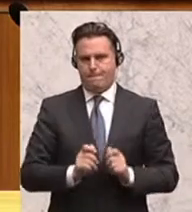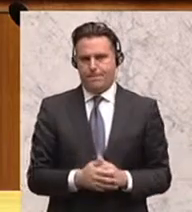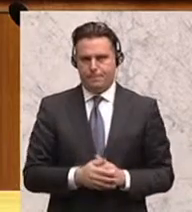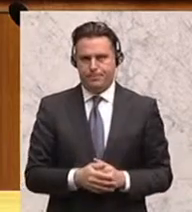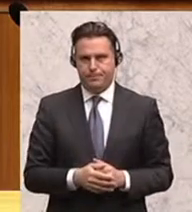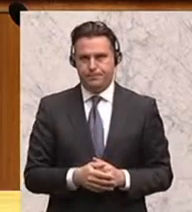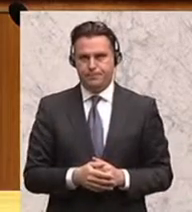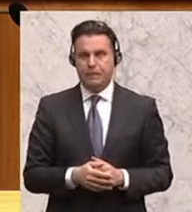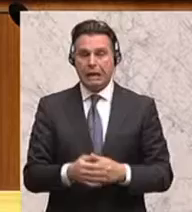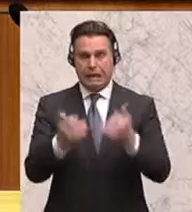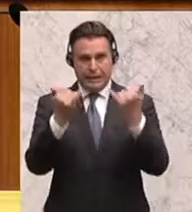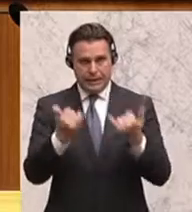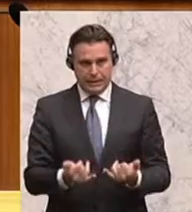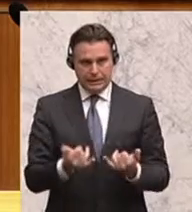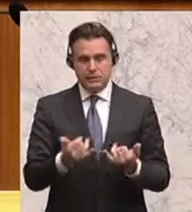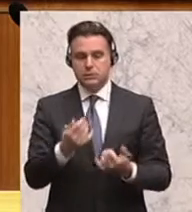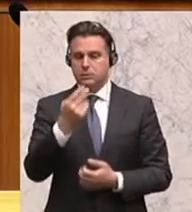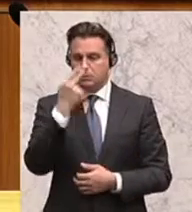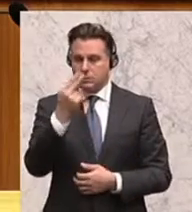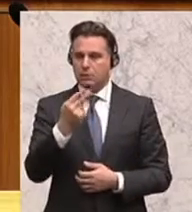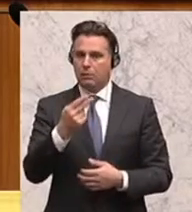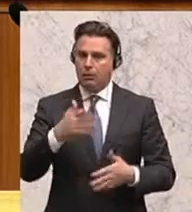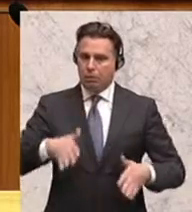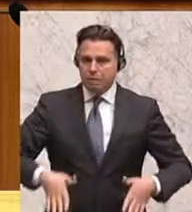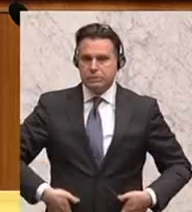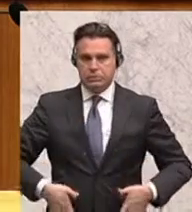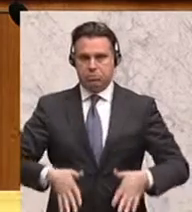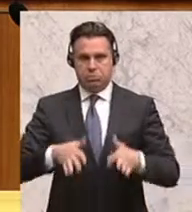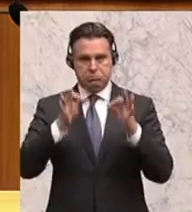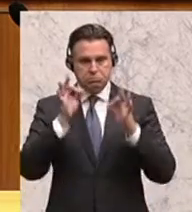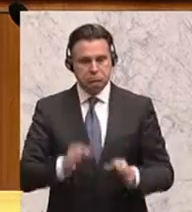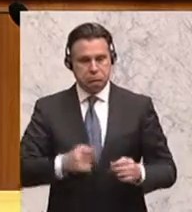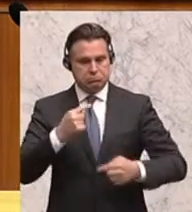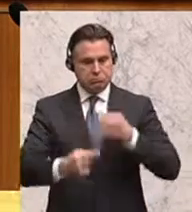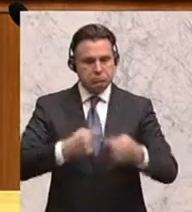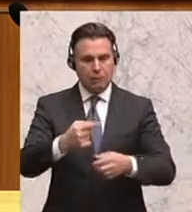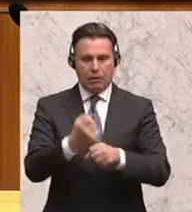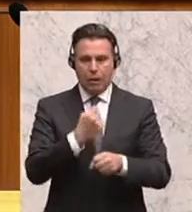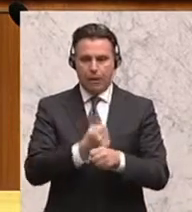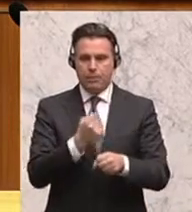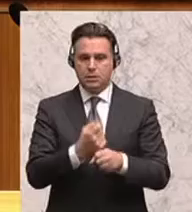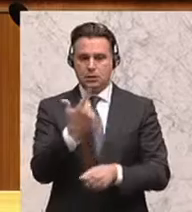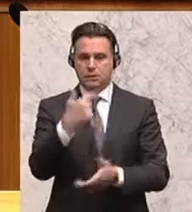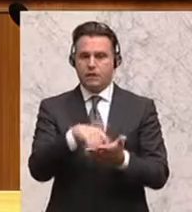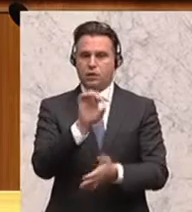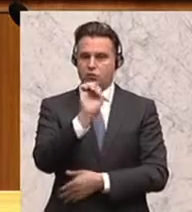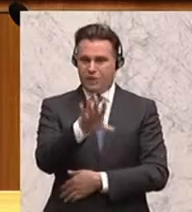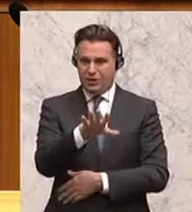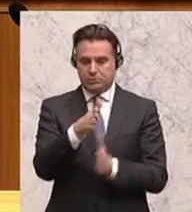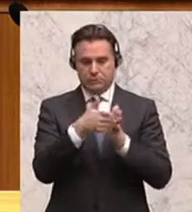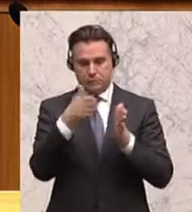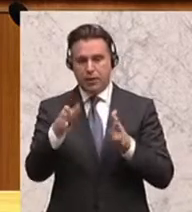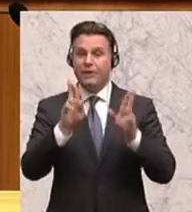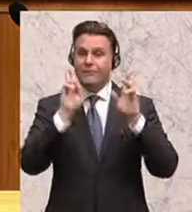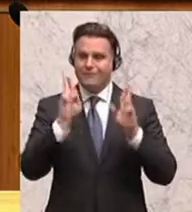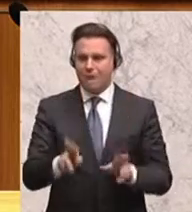jetzt es ist durch disziplin und eine nachhaltige arbeitsweise gelungen 2014 tatsächlich ein